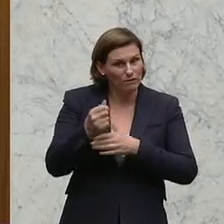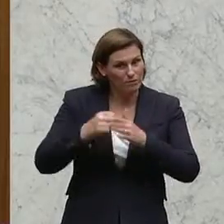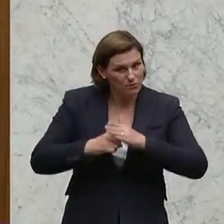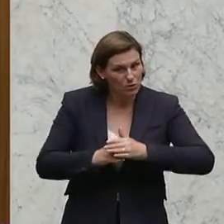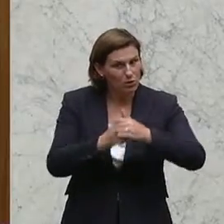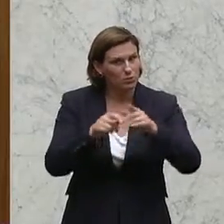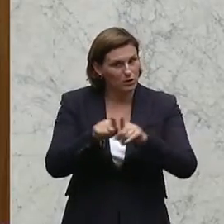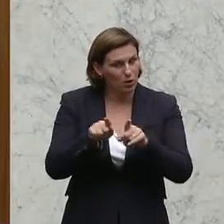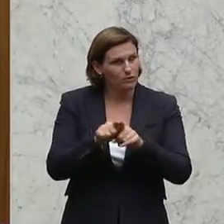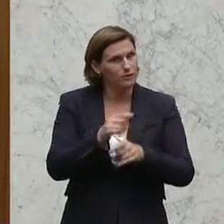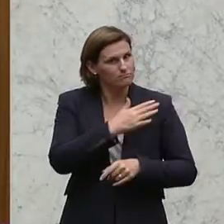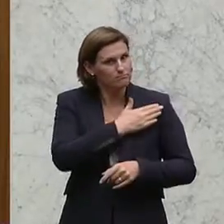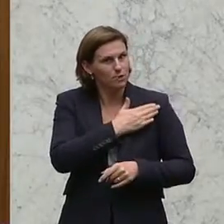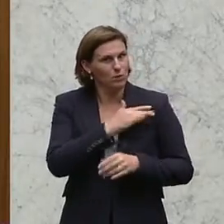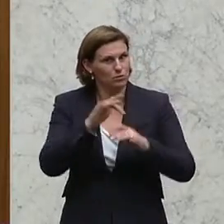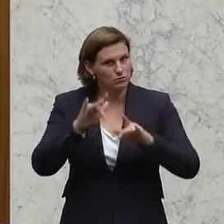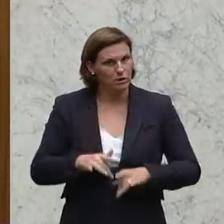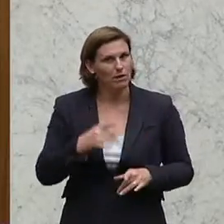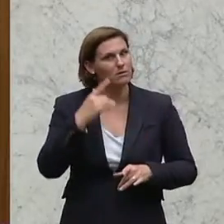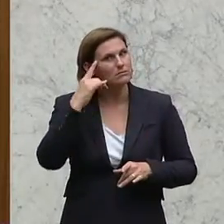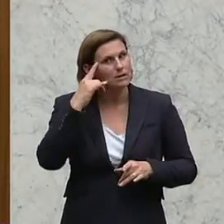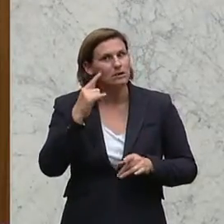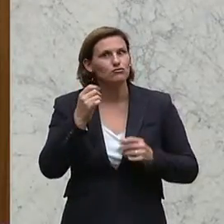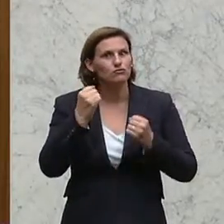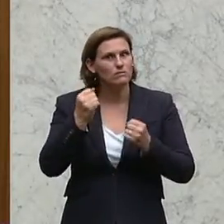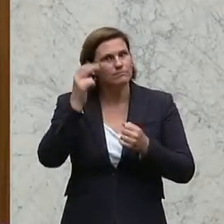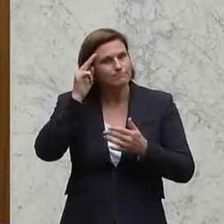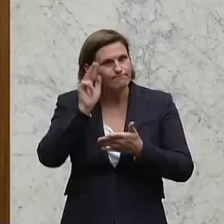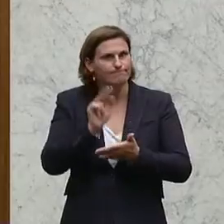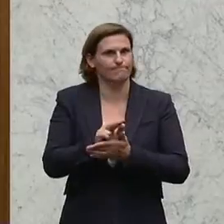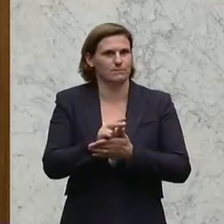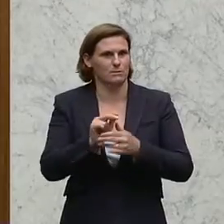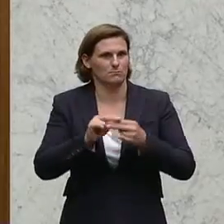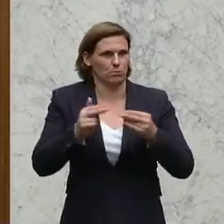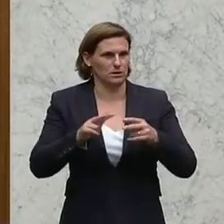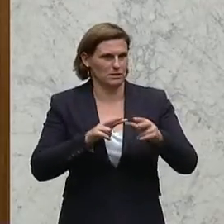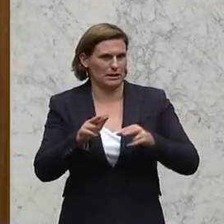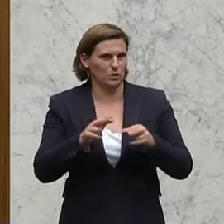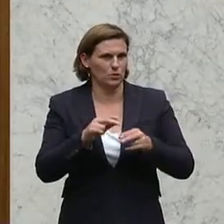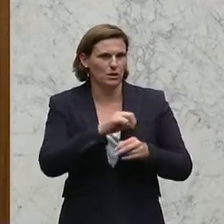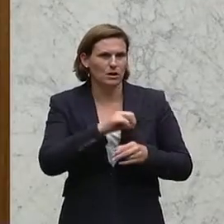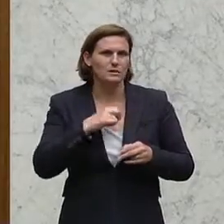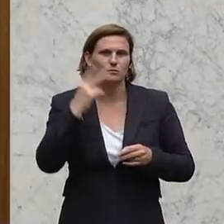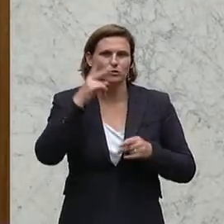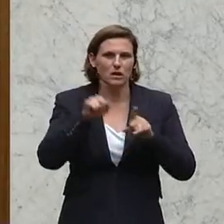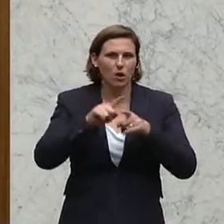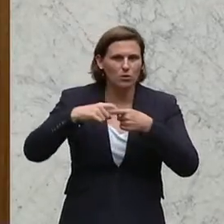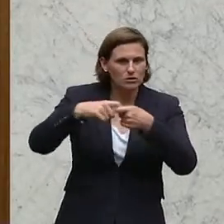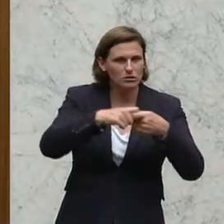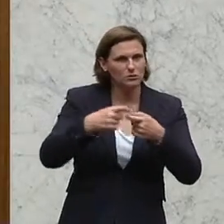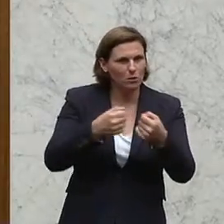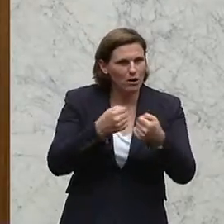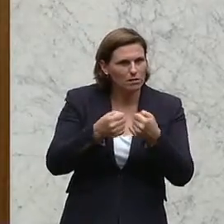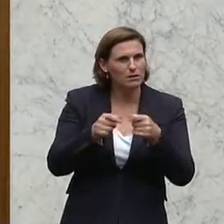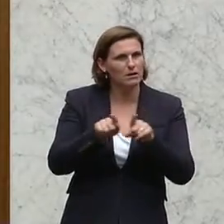und belohnt. Und das ist, glaube ich, ein ganz, ganz starkes Bekenntnis der Bundesregierung und selbstverständlich Gesellschaftspolitik und